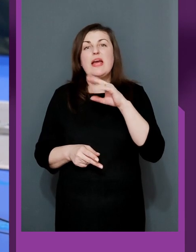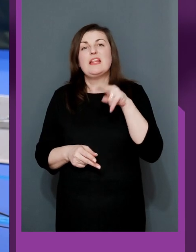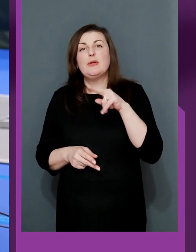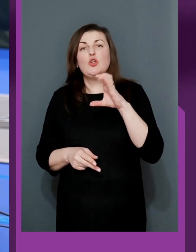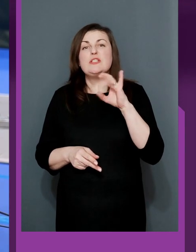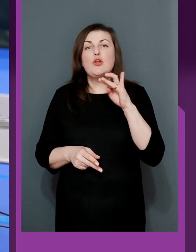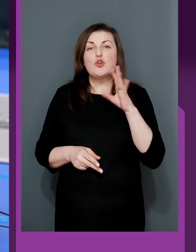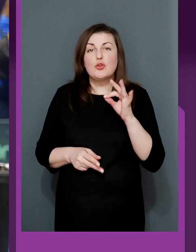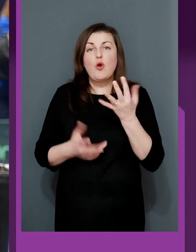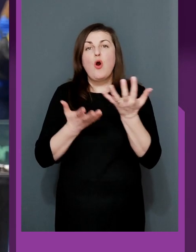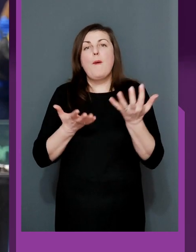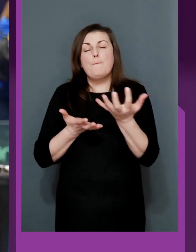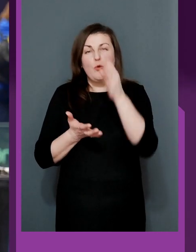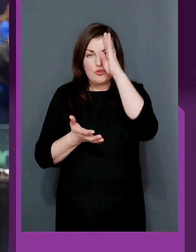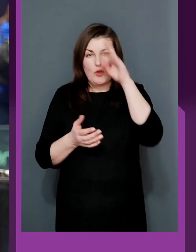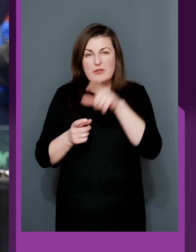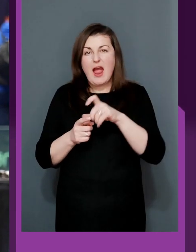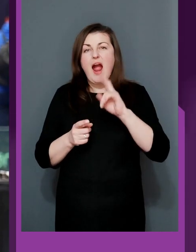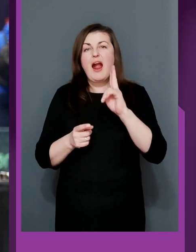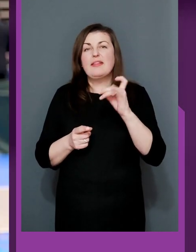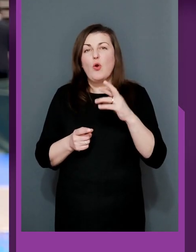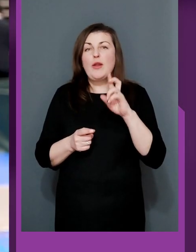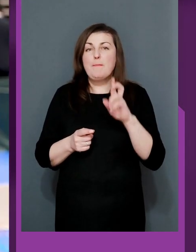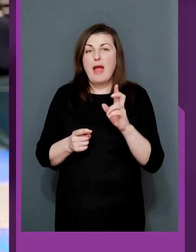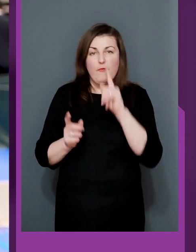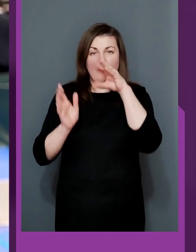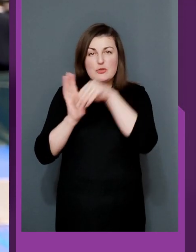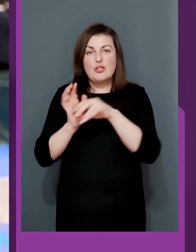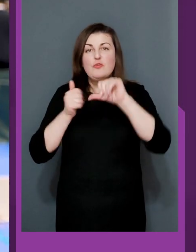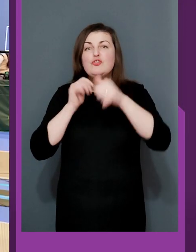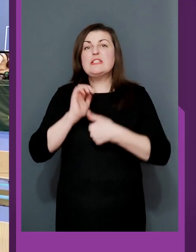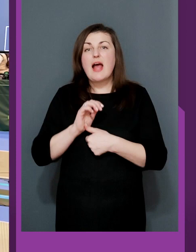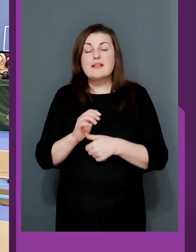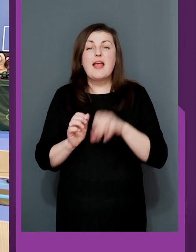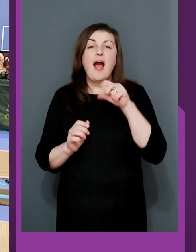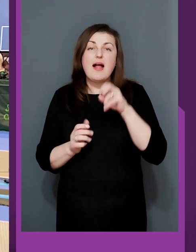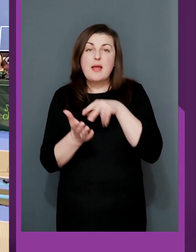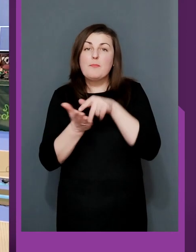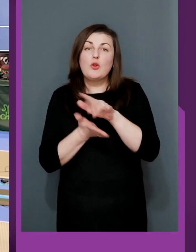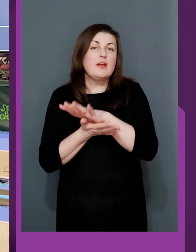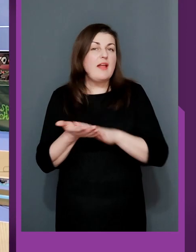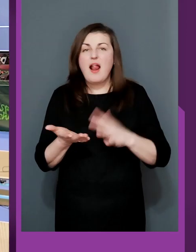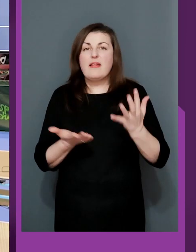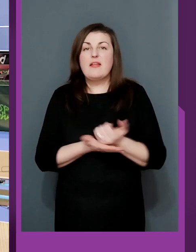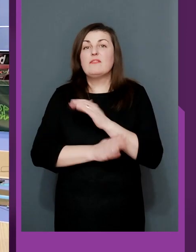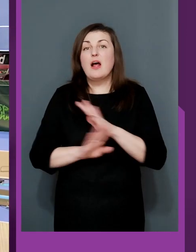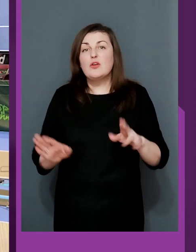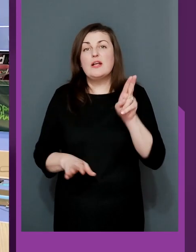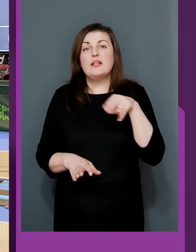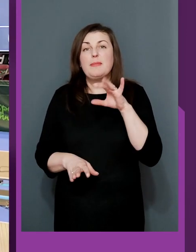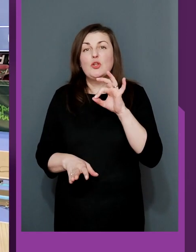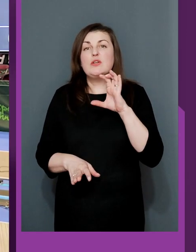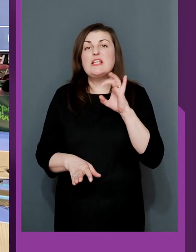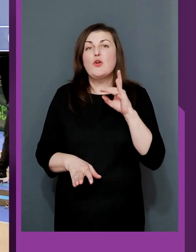серьженко у чоловічій шаблі категорії б хлопці увійшли у 16 але пройти далі не вдалось